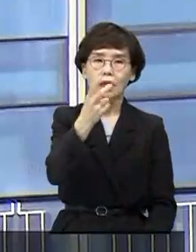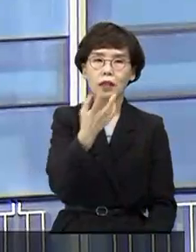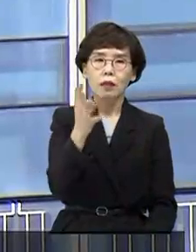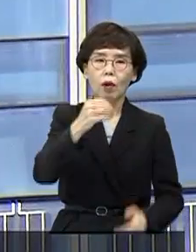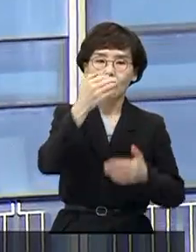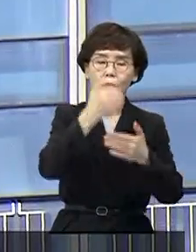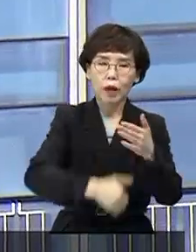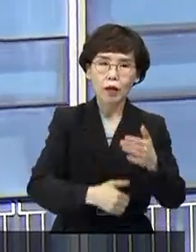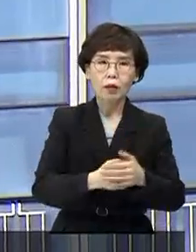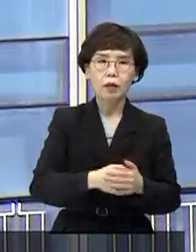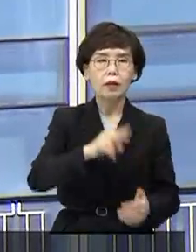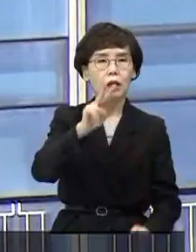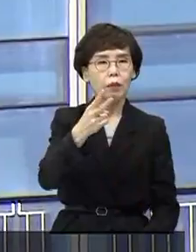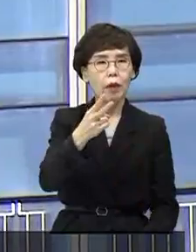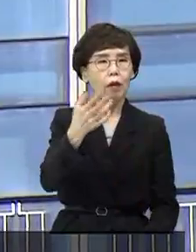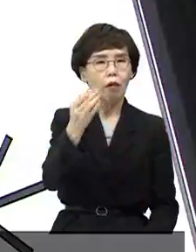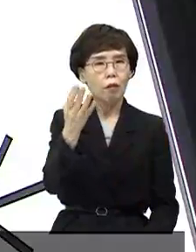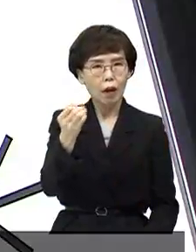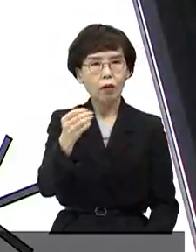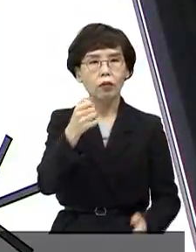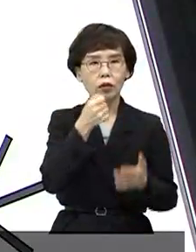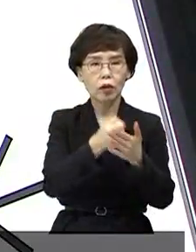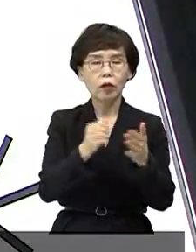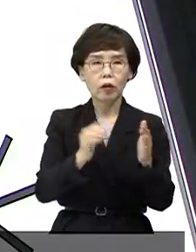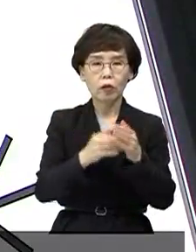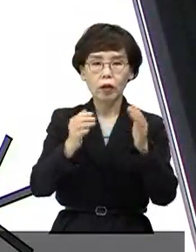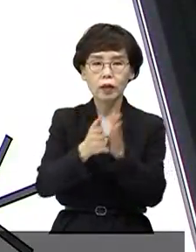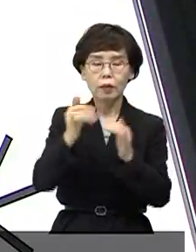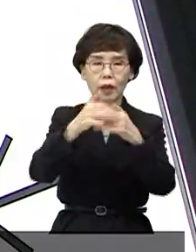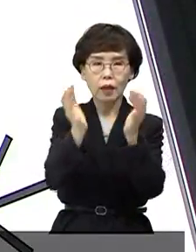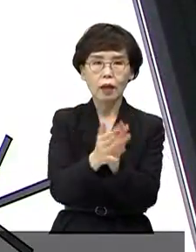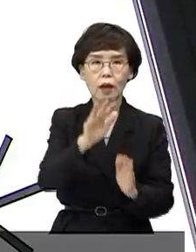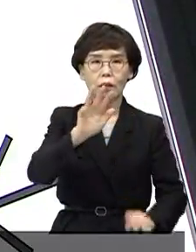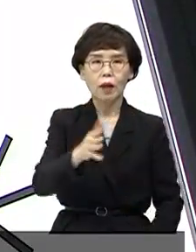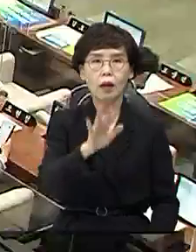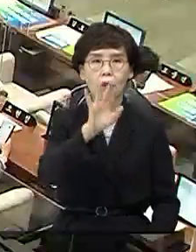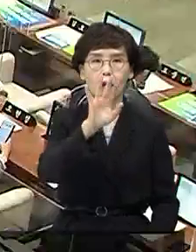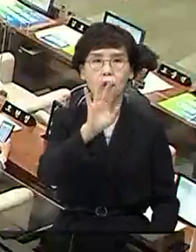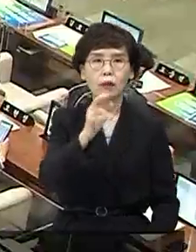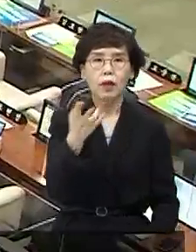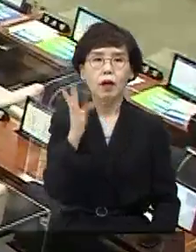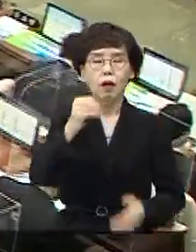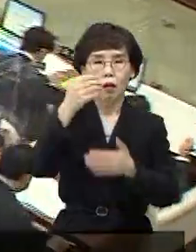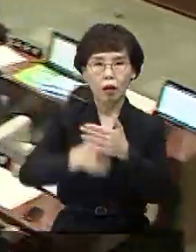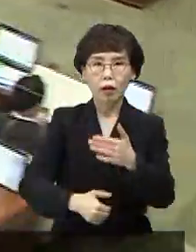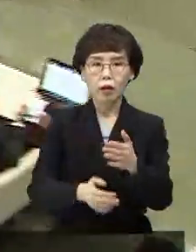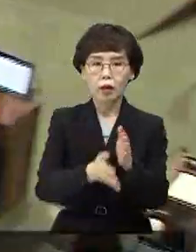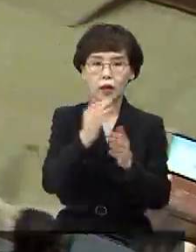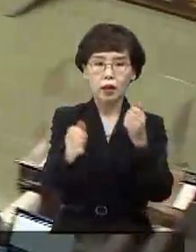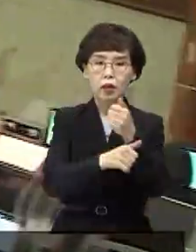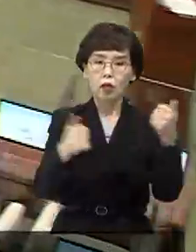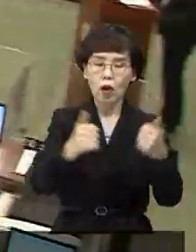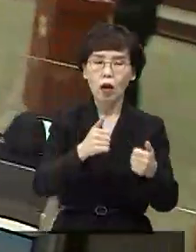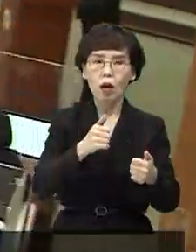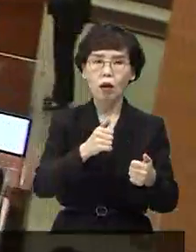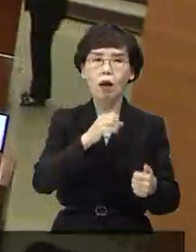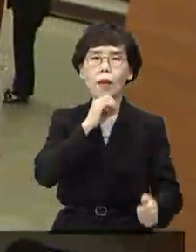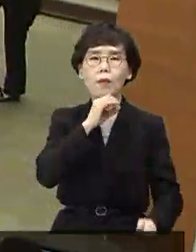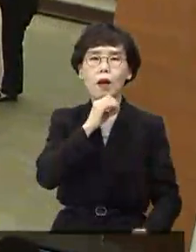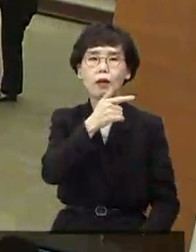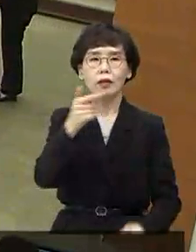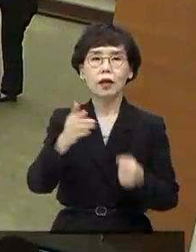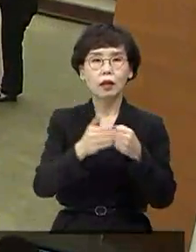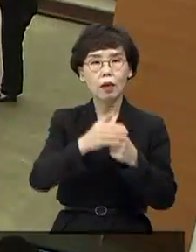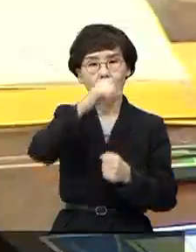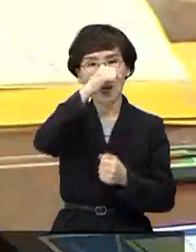책정했고 시민단체 위탁 사업도 832억 원 삭감했습니다. 시의회가 강력히 반발하고 있어